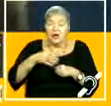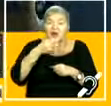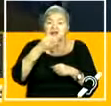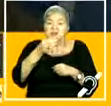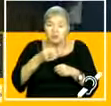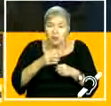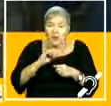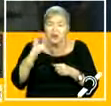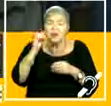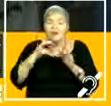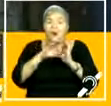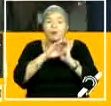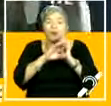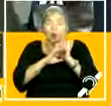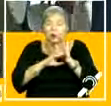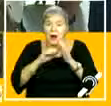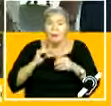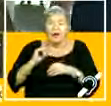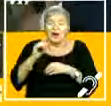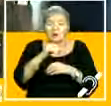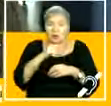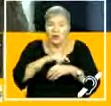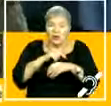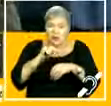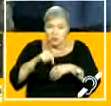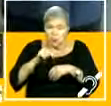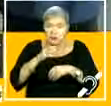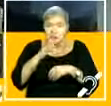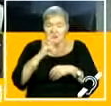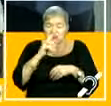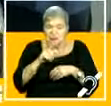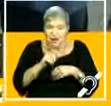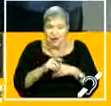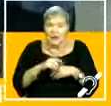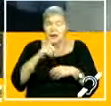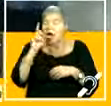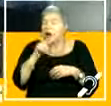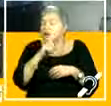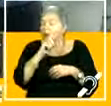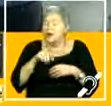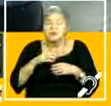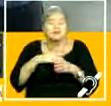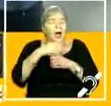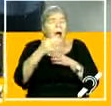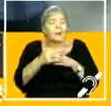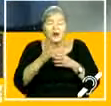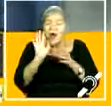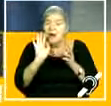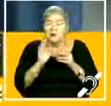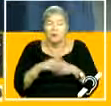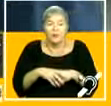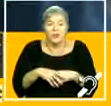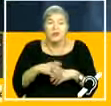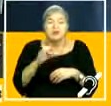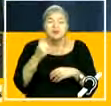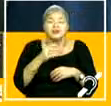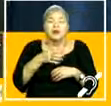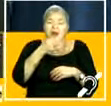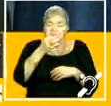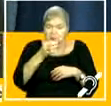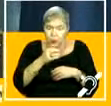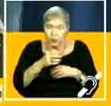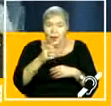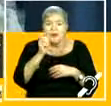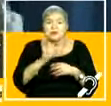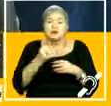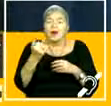celor care aveau programate călătorii în această perioadă în Israel să le reprogrameze, iar pe de altă parte îi sfătuiește pe cei care